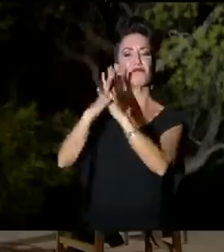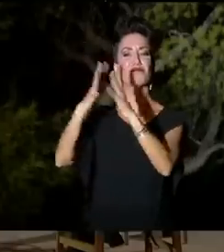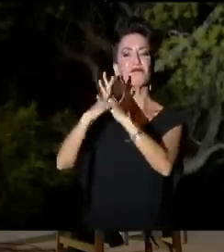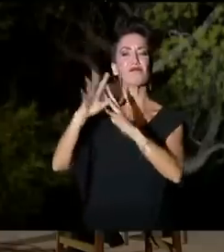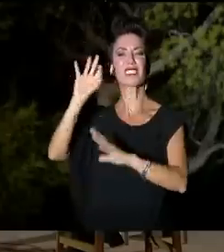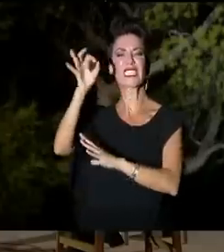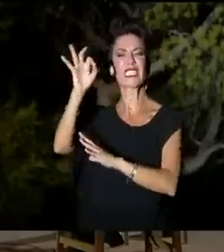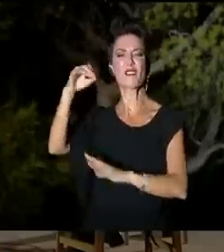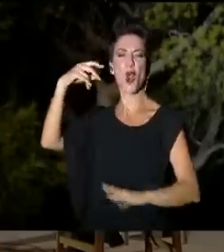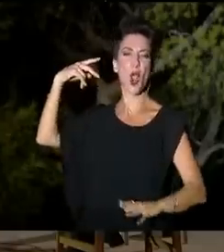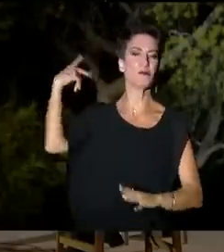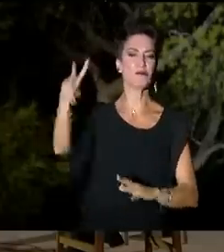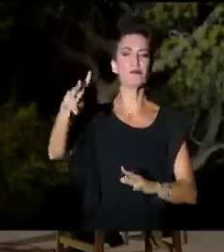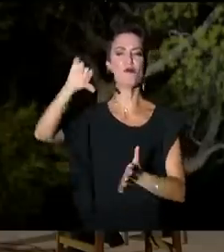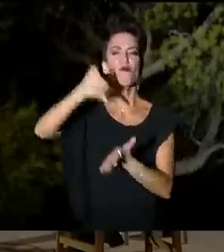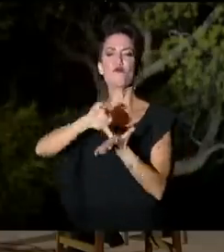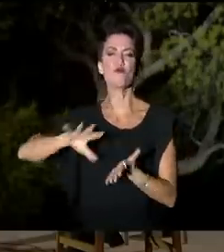πόλης.